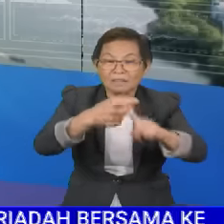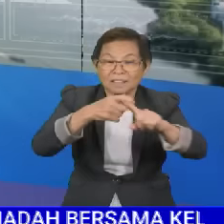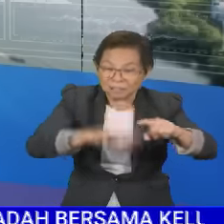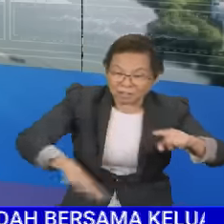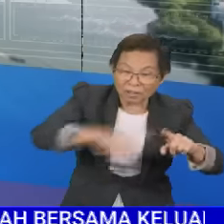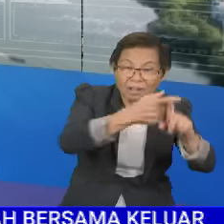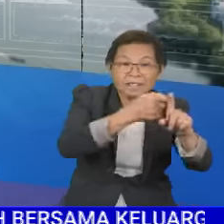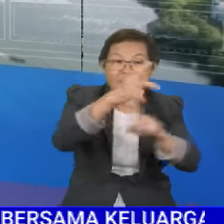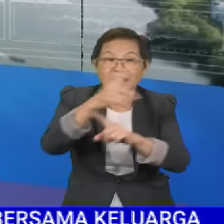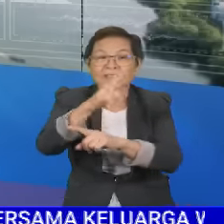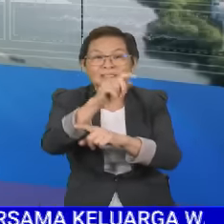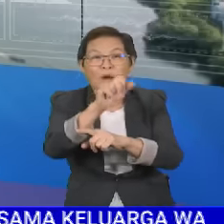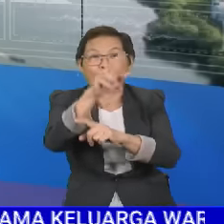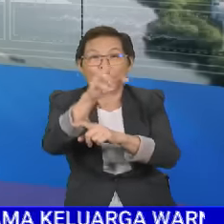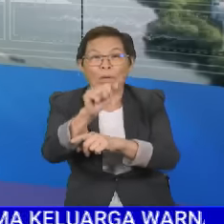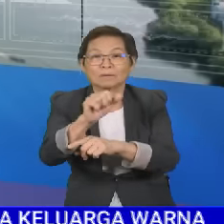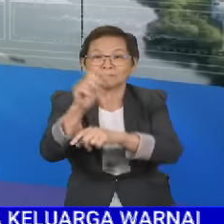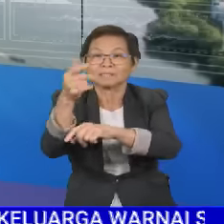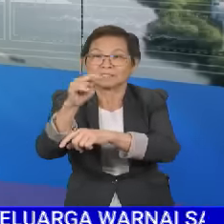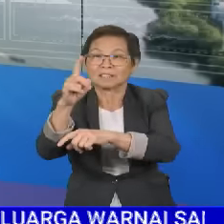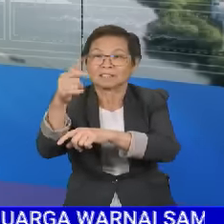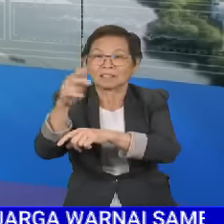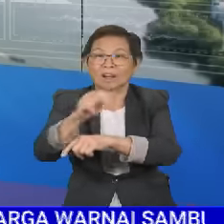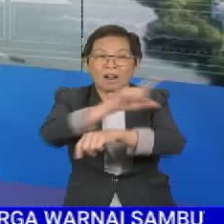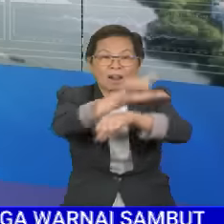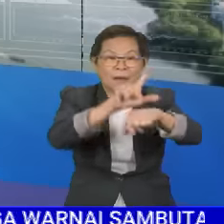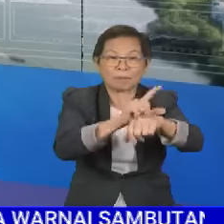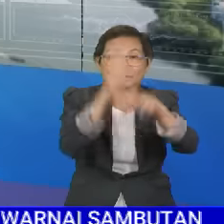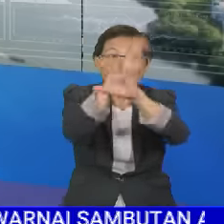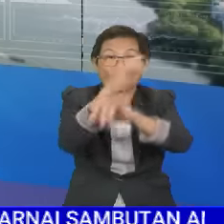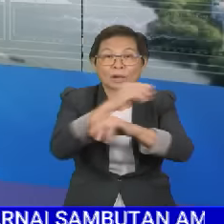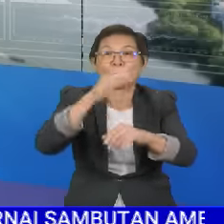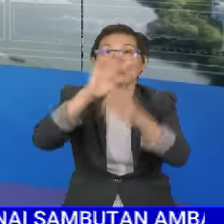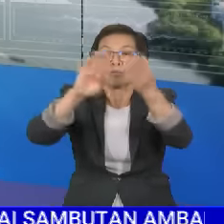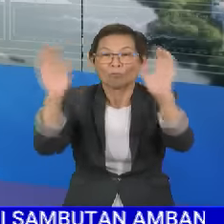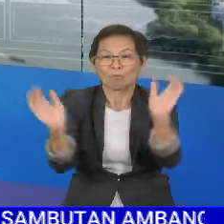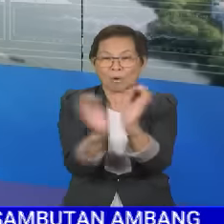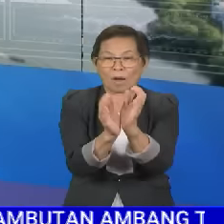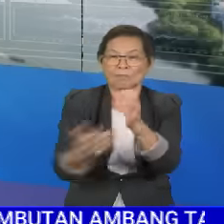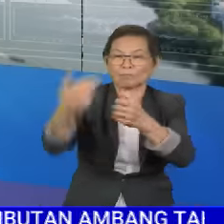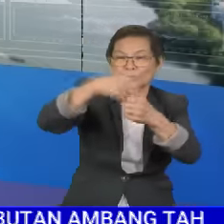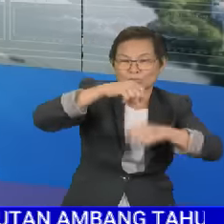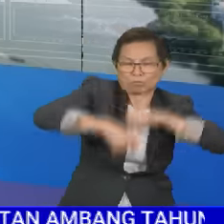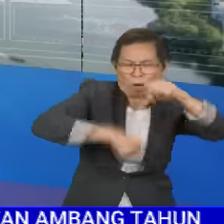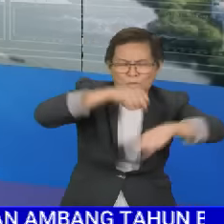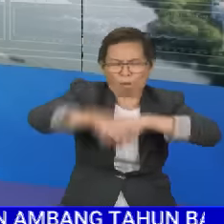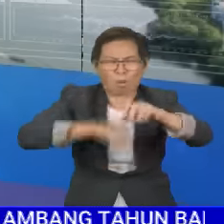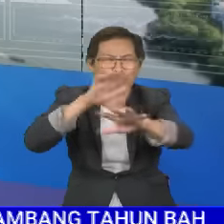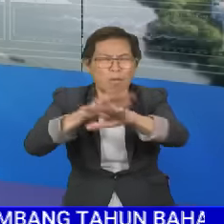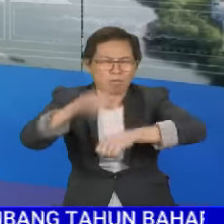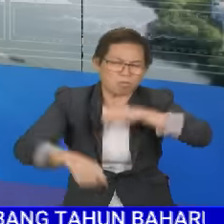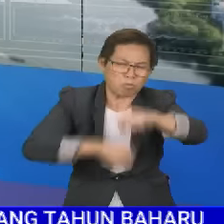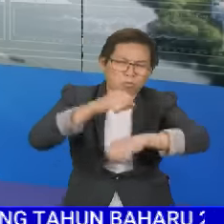Kinabalu tawawusan Brunei menyertai acara kayuhan berbasikal beramai-ramai